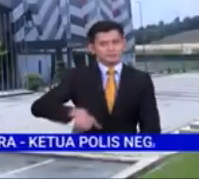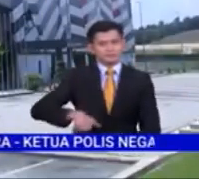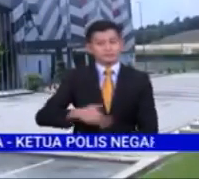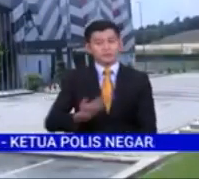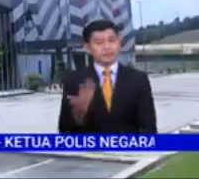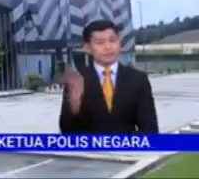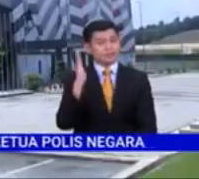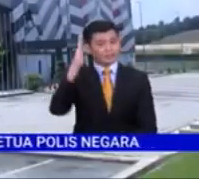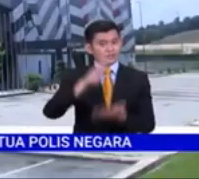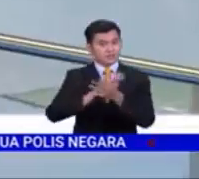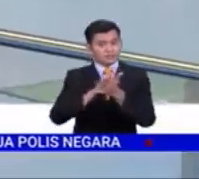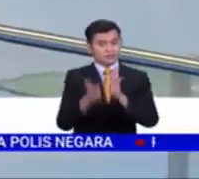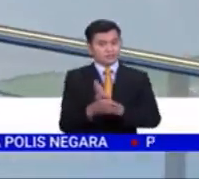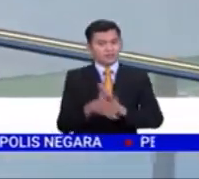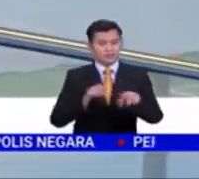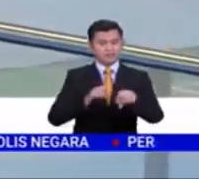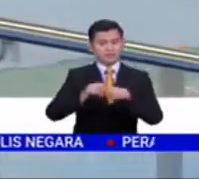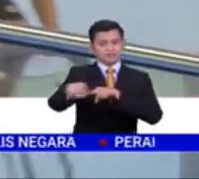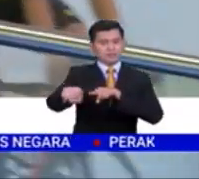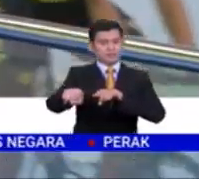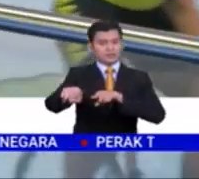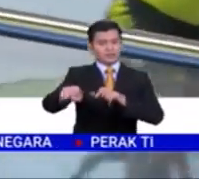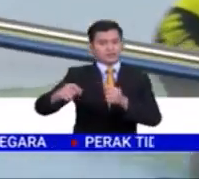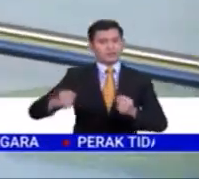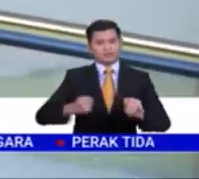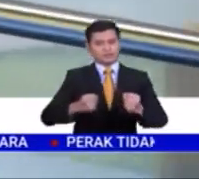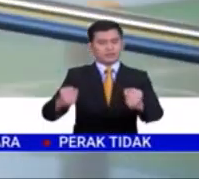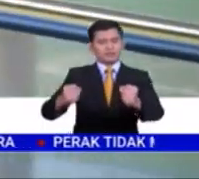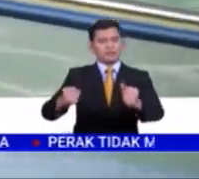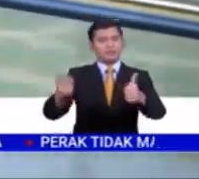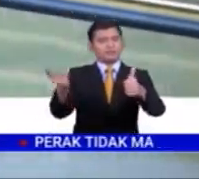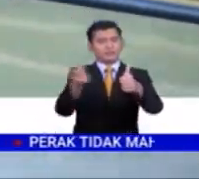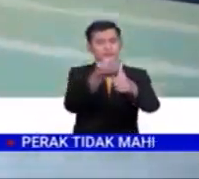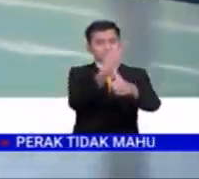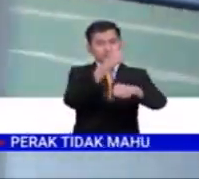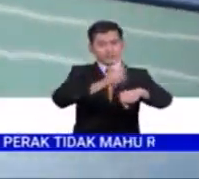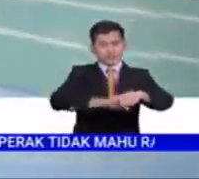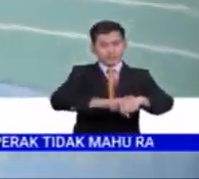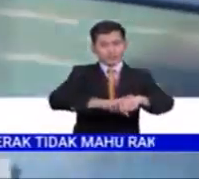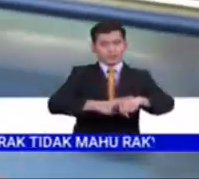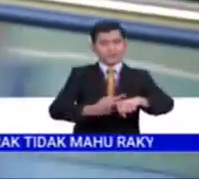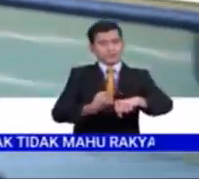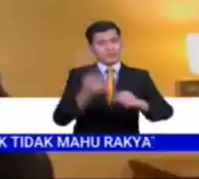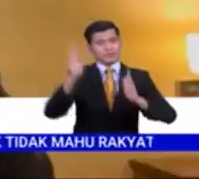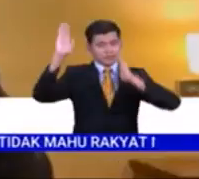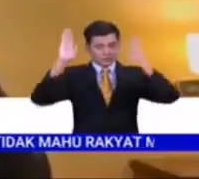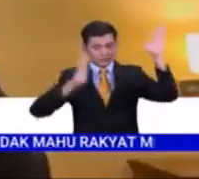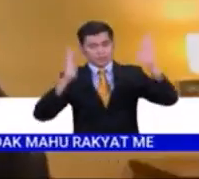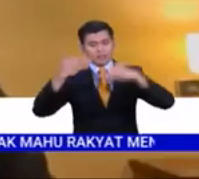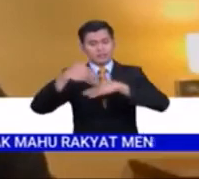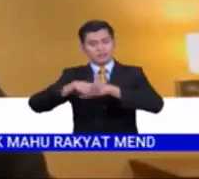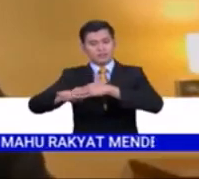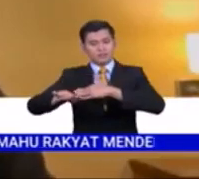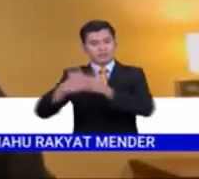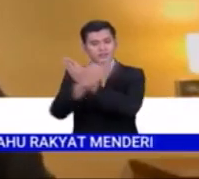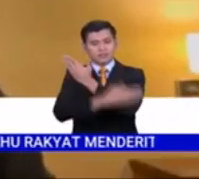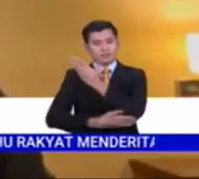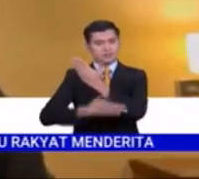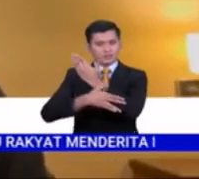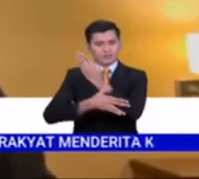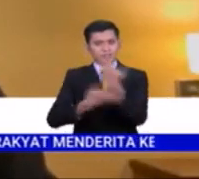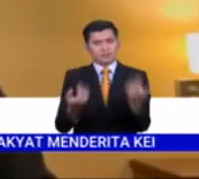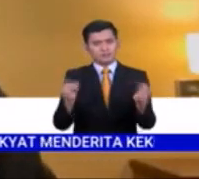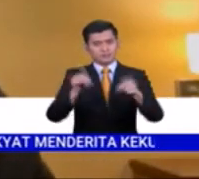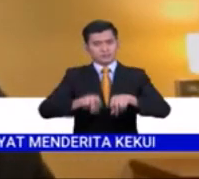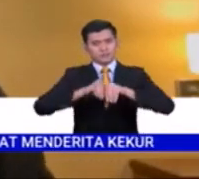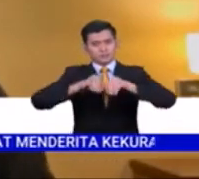Ini bakal menjadi kejohanan berbasikal trek antarabangsa pertama yang dianjurkan di Malaysia sejak negara dilanda pandemik COVID-19.